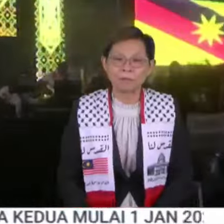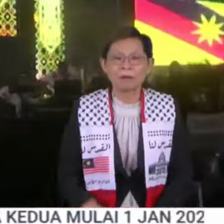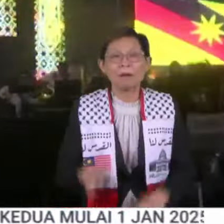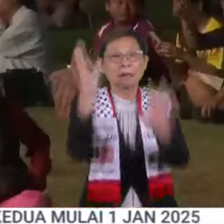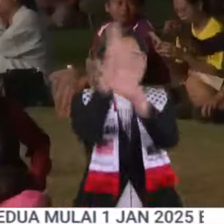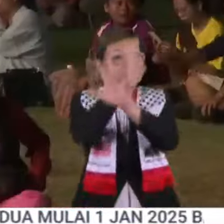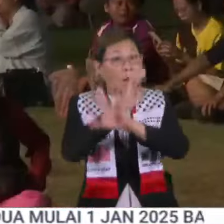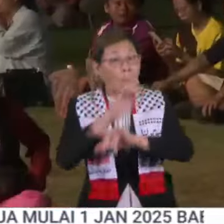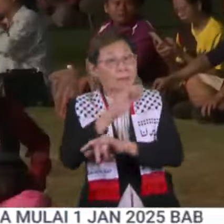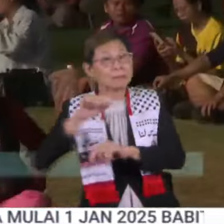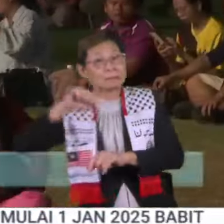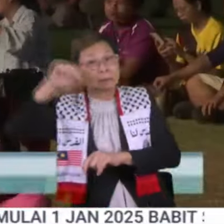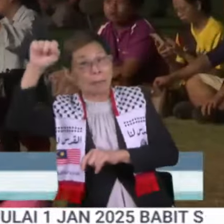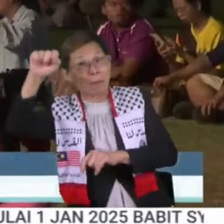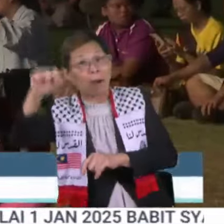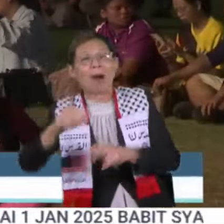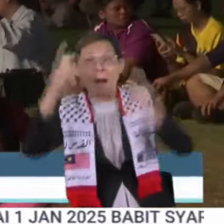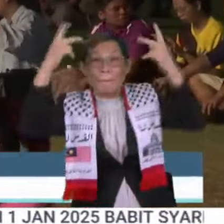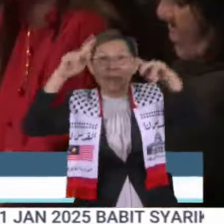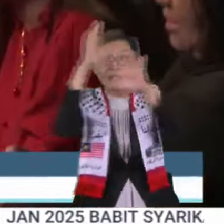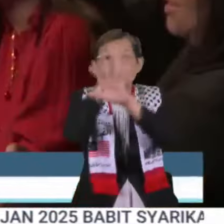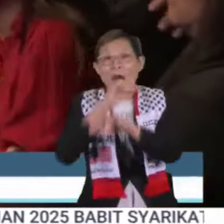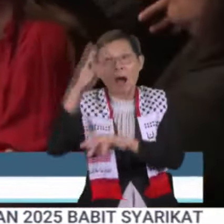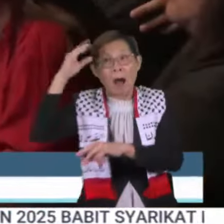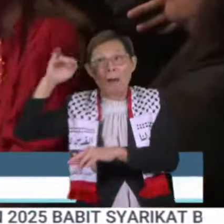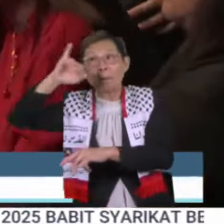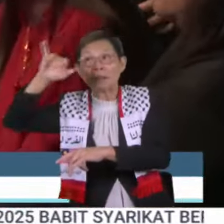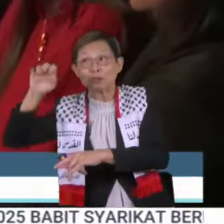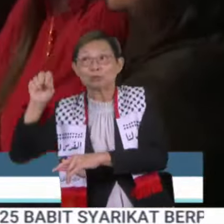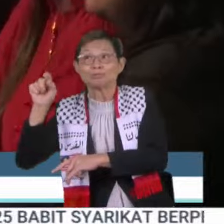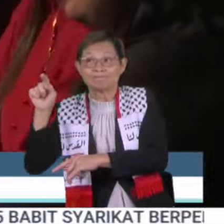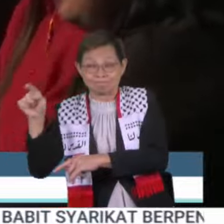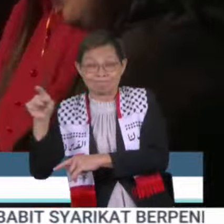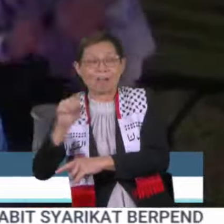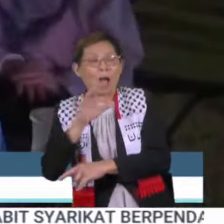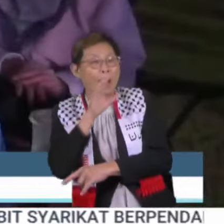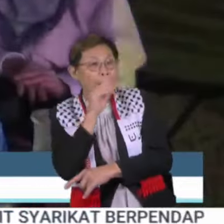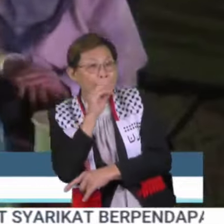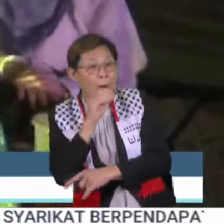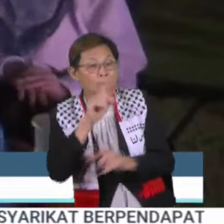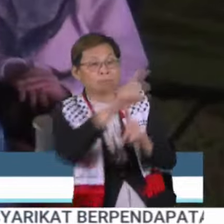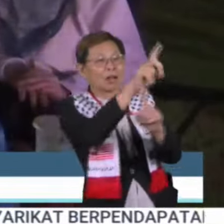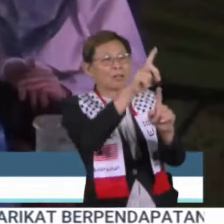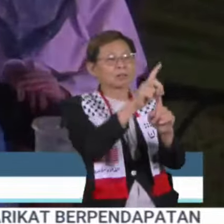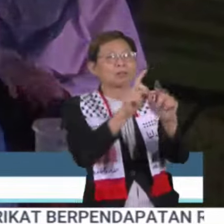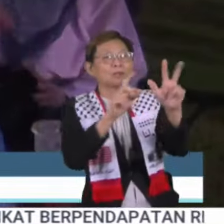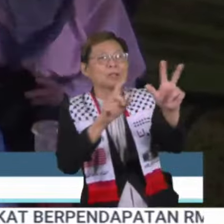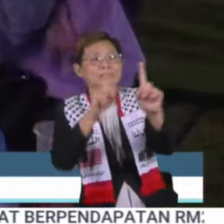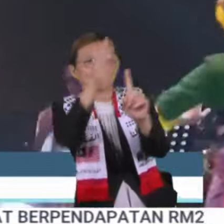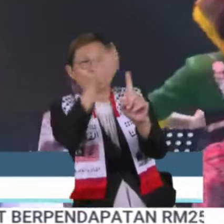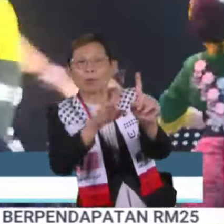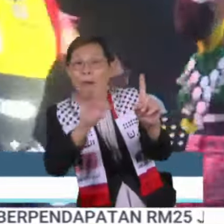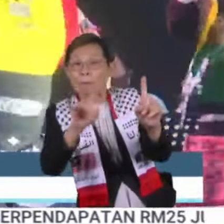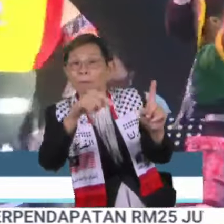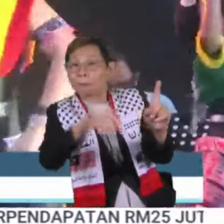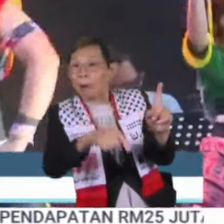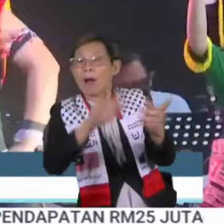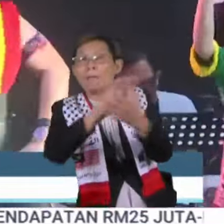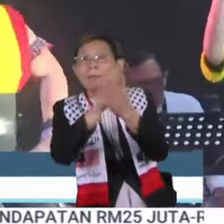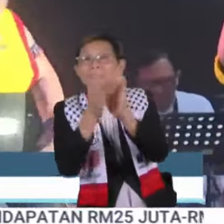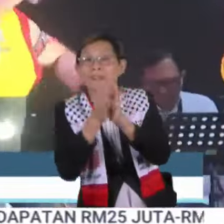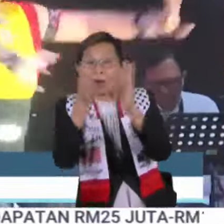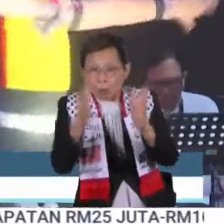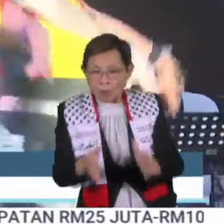Di Sarawak dan Sabah, Premier Sarawak Tan Sri Abang Johari Tun Openg berkata tarikh 31 Ogos menjadikan